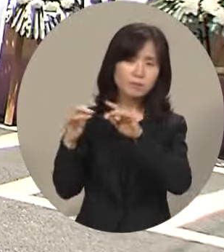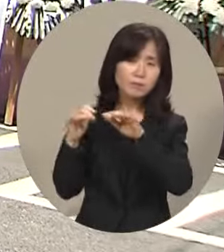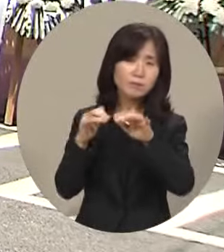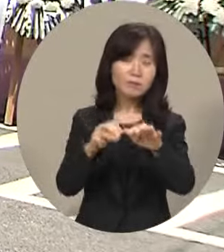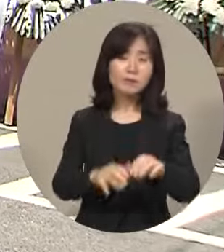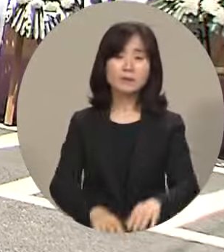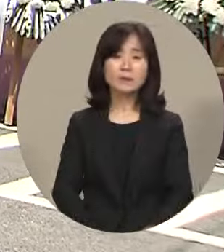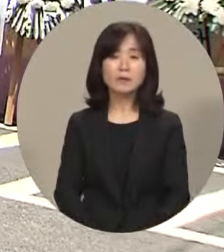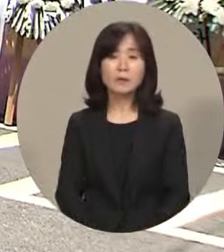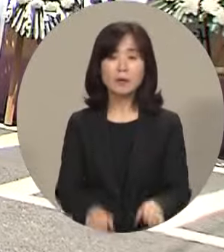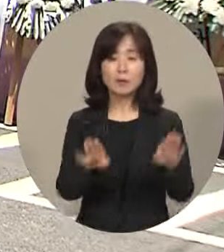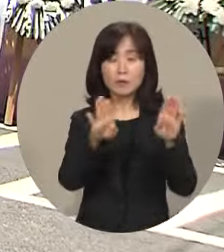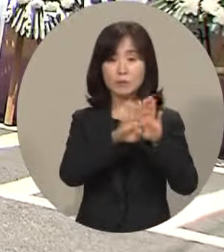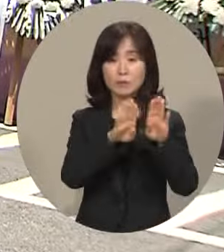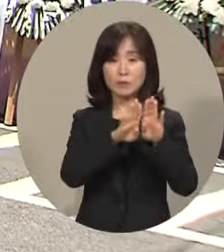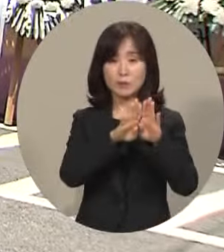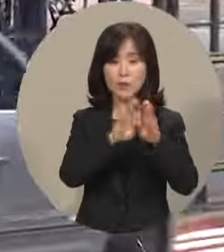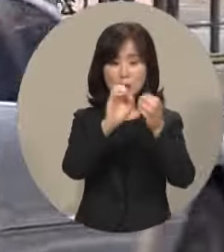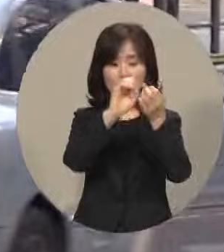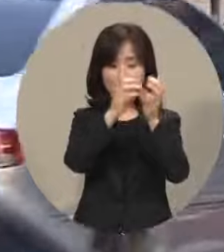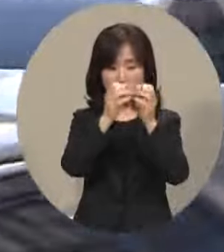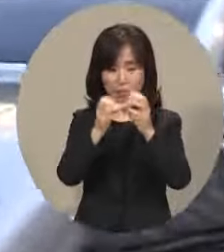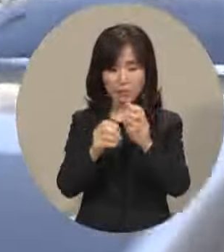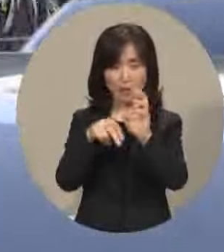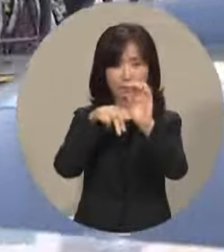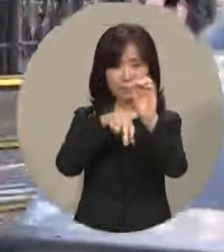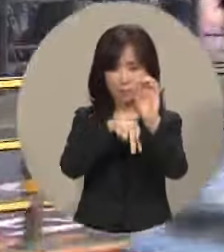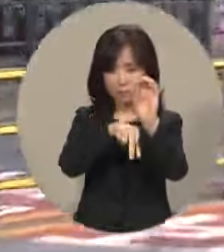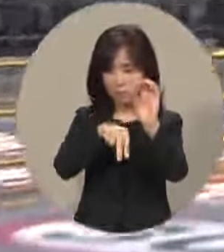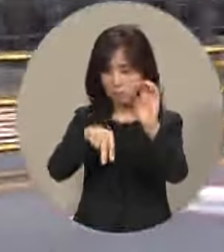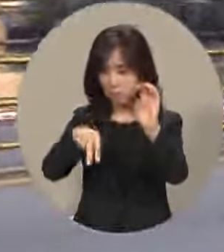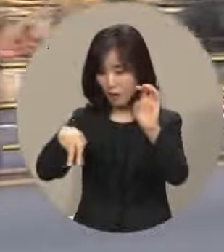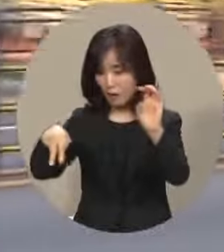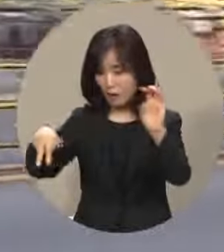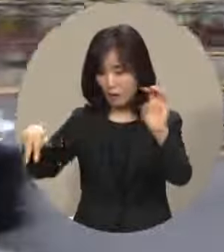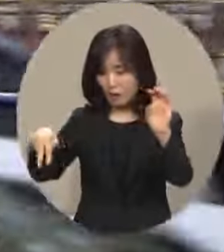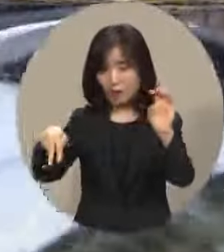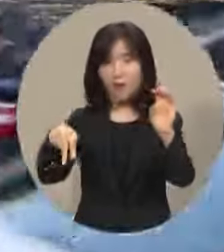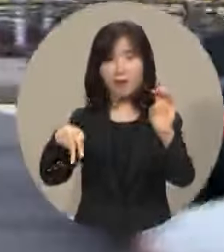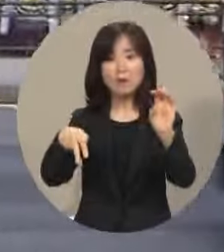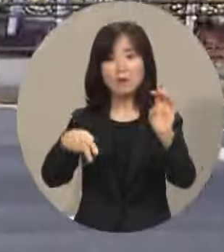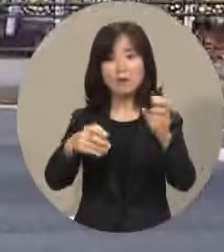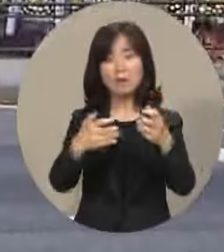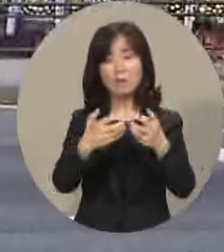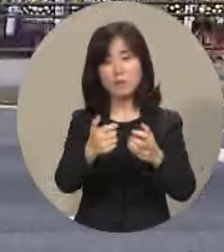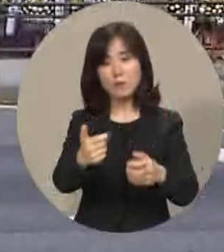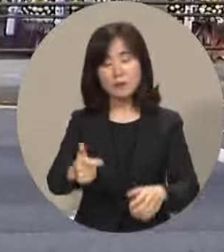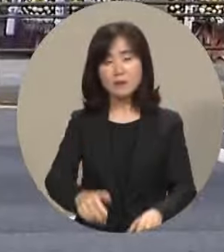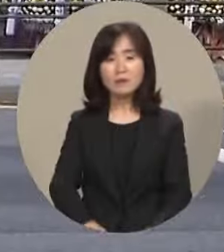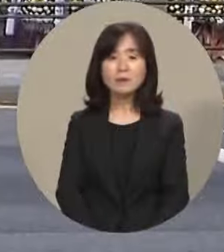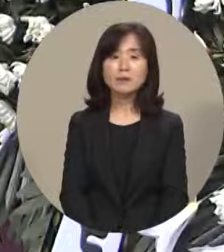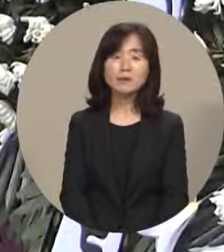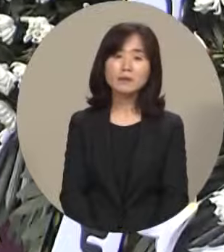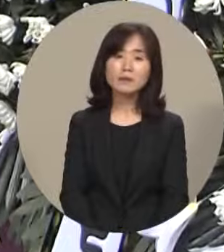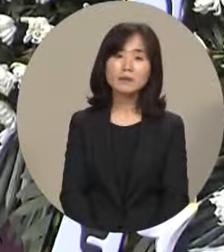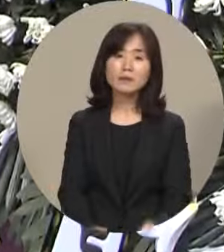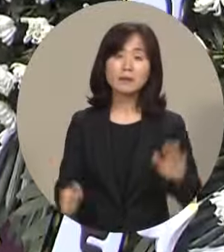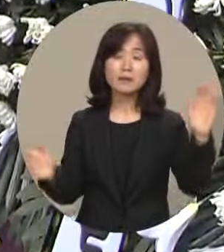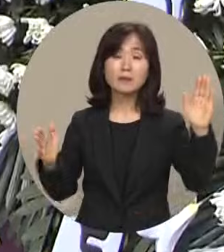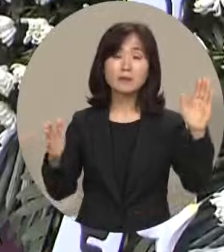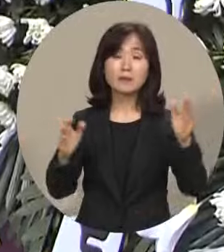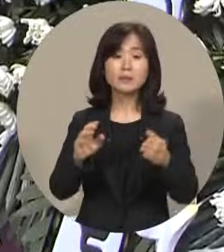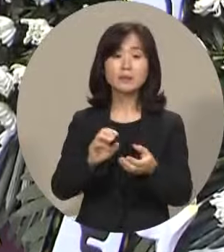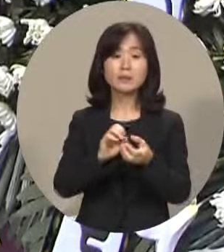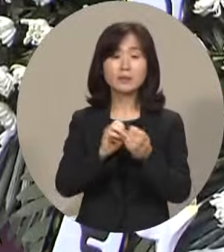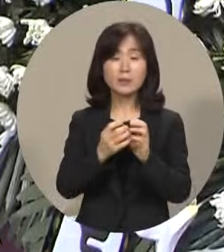이어졌습니다. 정문에서 시작한 근조 화환은 학교 담벼락을 가득 메우고도 끝이 보이지 않을 정도입니다. 학생들이 손에